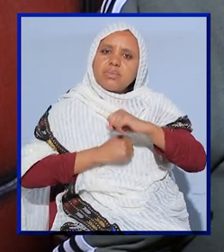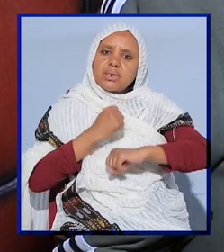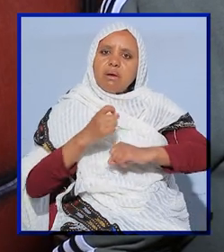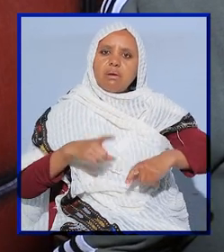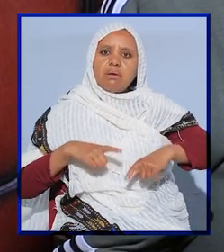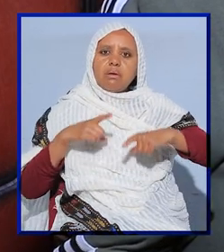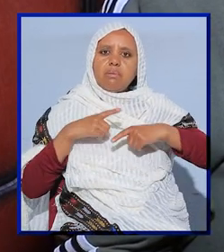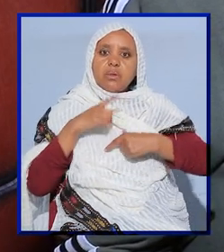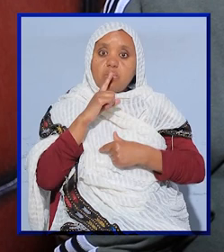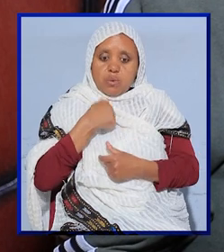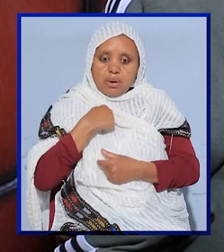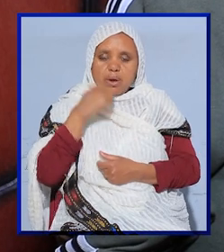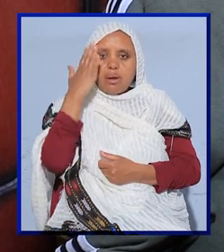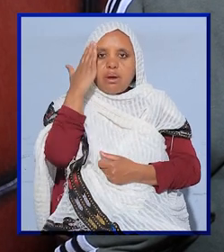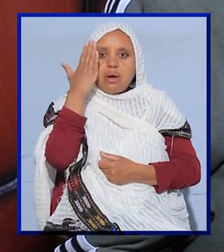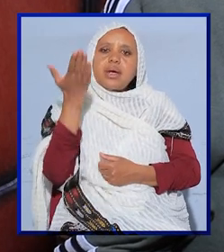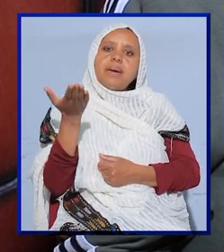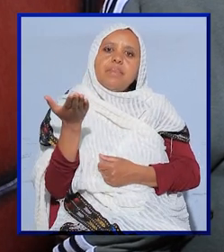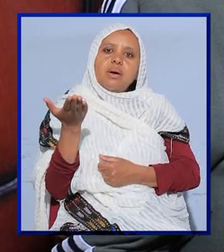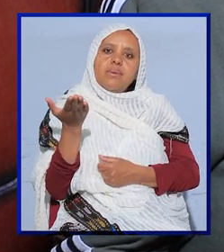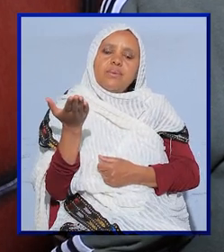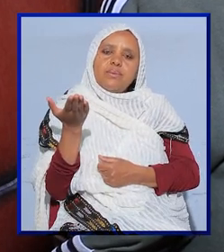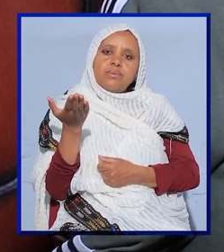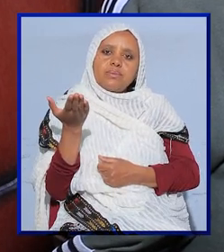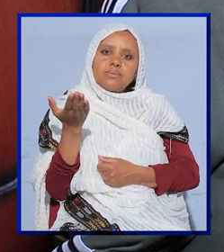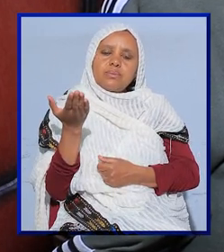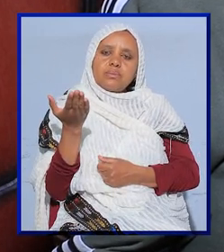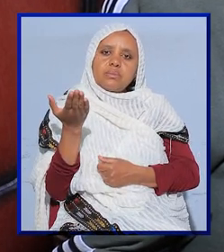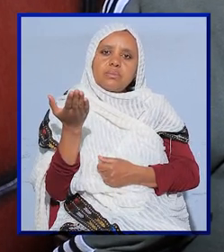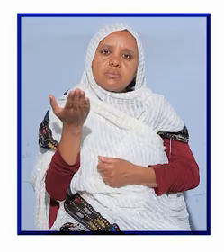በስቃይ እንደምትኖር ነው የማውቀው